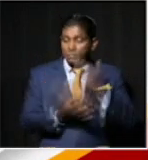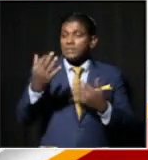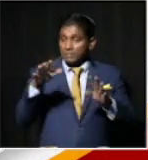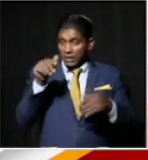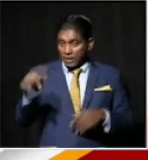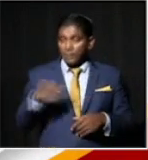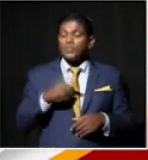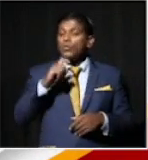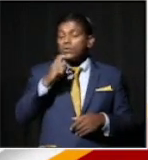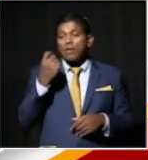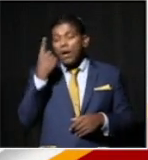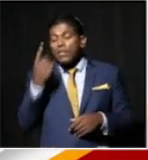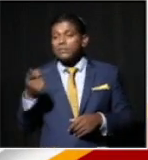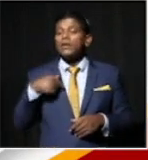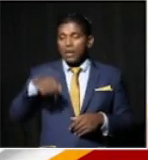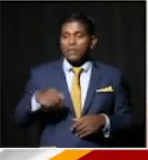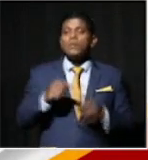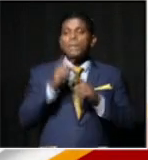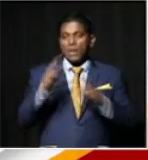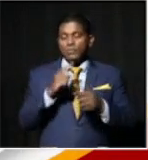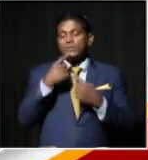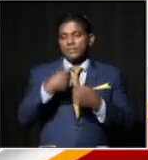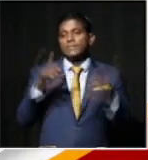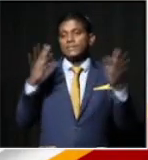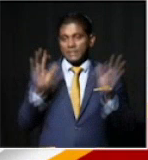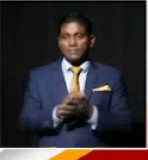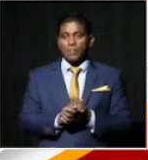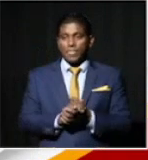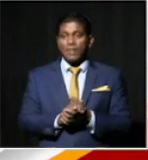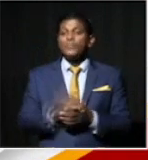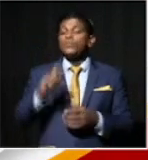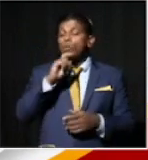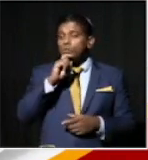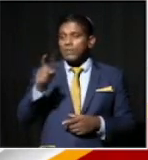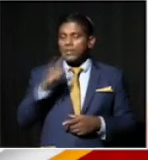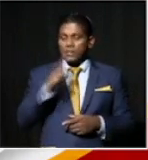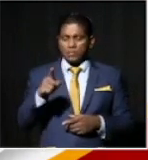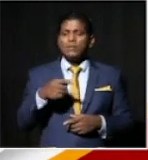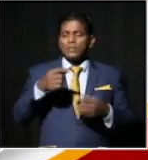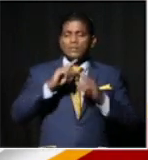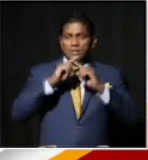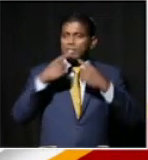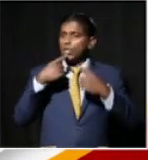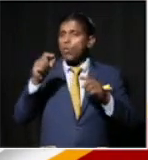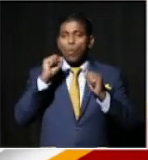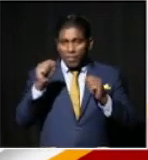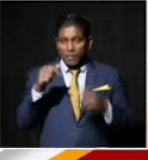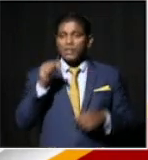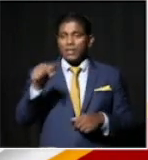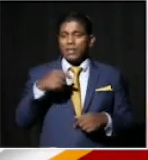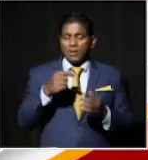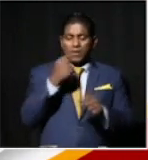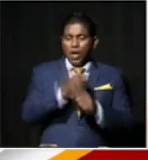අධිකරණයේ නිගමනයේ ජනාධිපතිවරයා අද පාර්ලිමේන්තුව හමුවේ පැහැදිලි කළා ශ්‍රේෂ්ඨාධිකරණය සිය නිගමනයේ ඉදිරිපත් කරමින් අවධාරණය කර තිබෙන්නේ